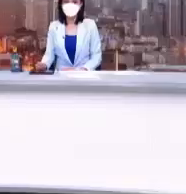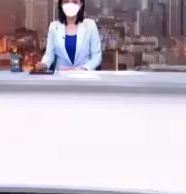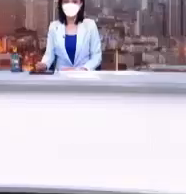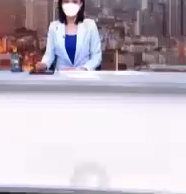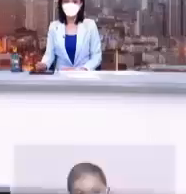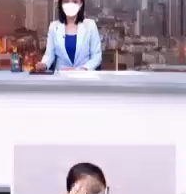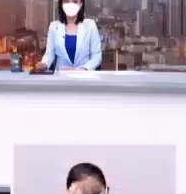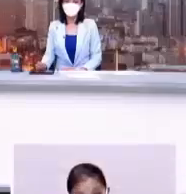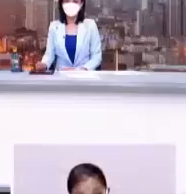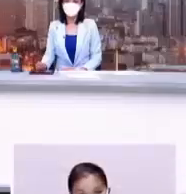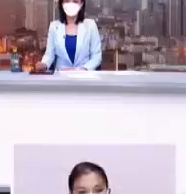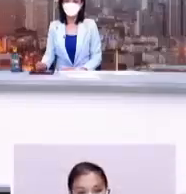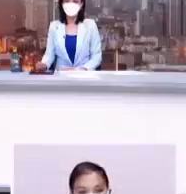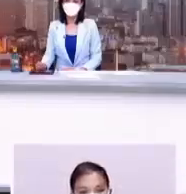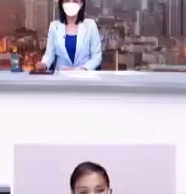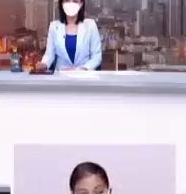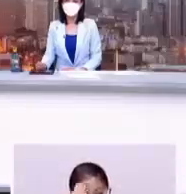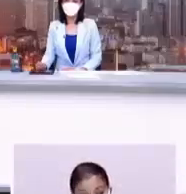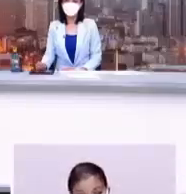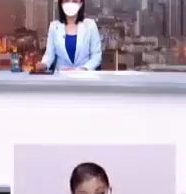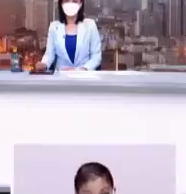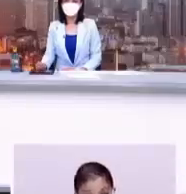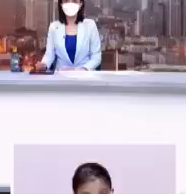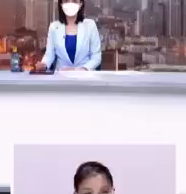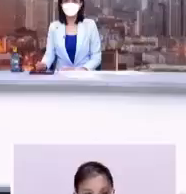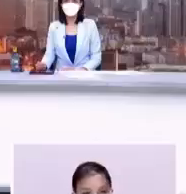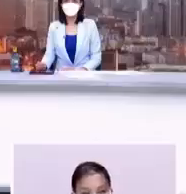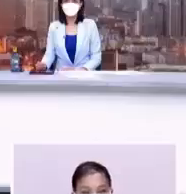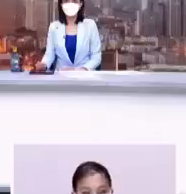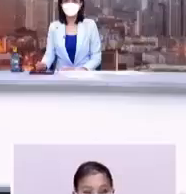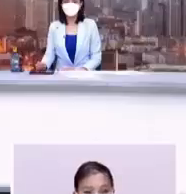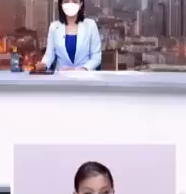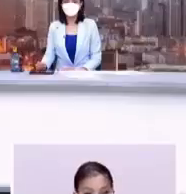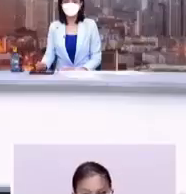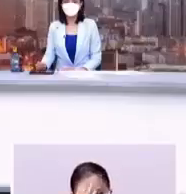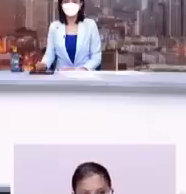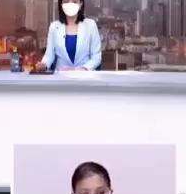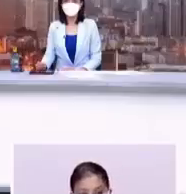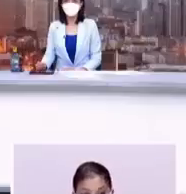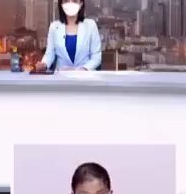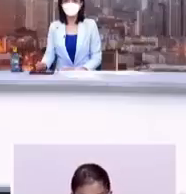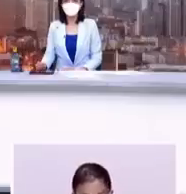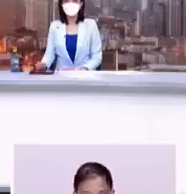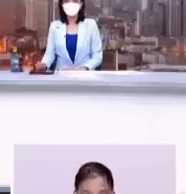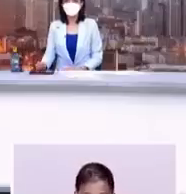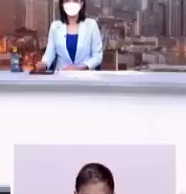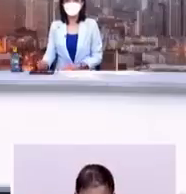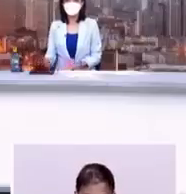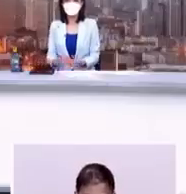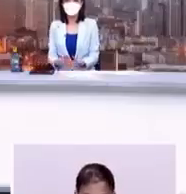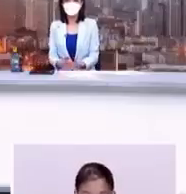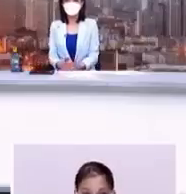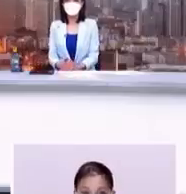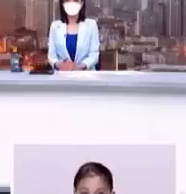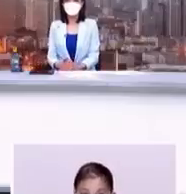สวัสดีค่ะคุณจุ๊กคุณพลอยค่ะแล้วก็คุณผู้ชมด้วยนะคะแน่นอนถือว่าเป็นข่าวดีนะคะที่สหรัฐนำโดยประธานาธิบดีโจไบเดน